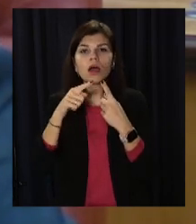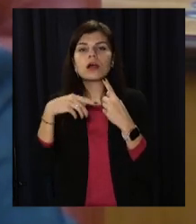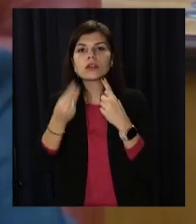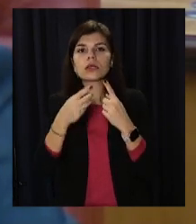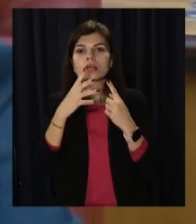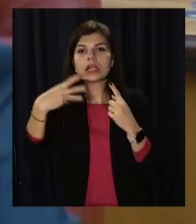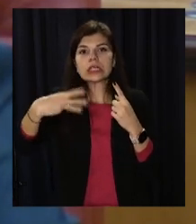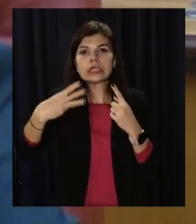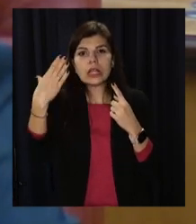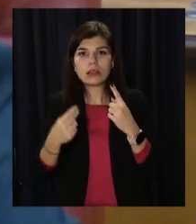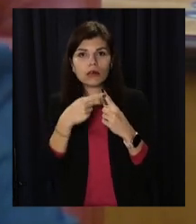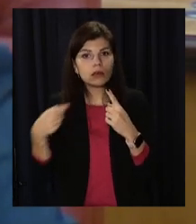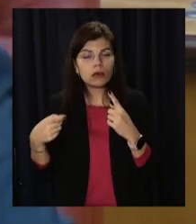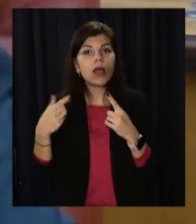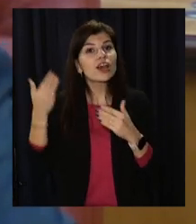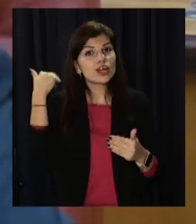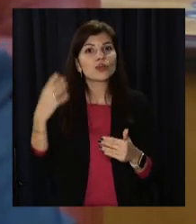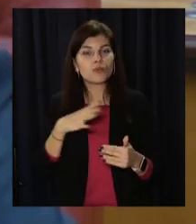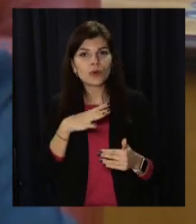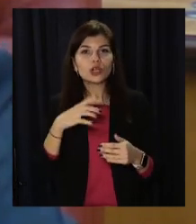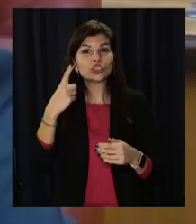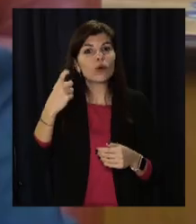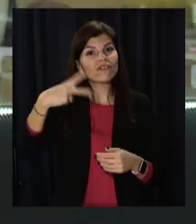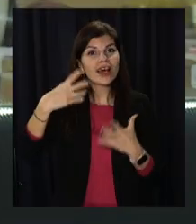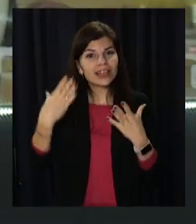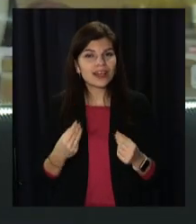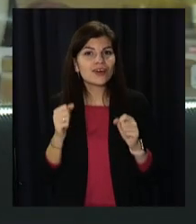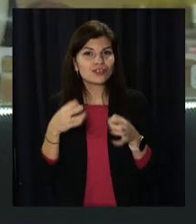становити 30 днів. Раніше він був чинним 120 днів.